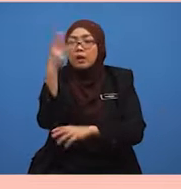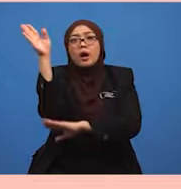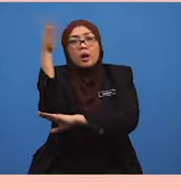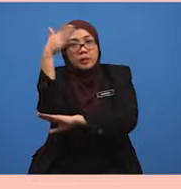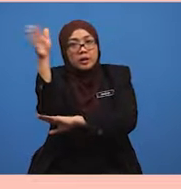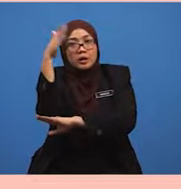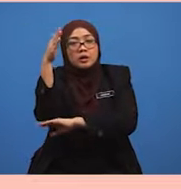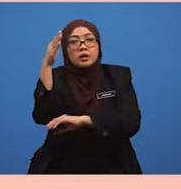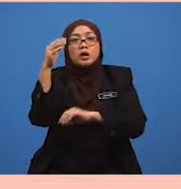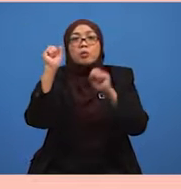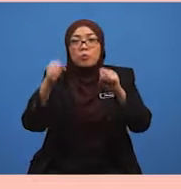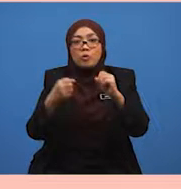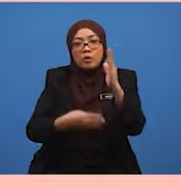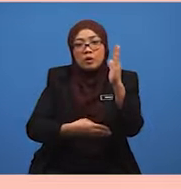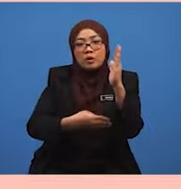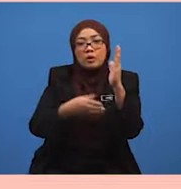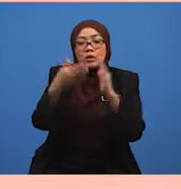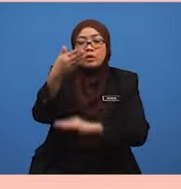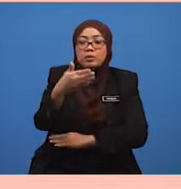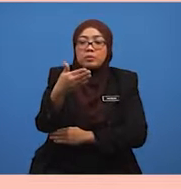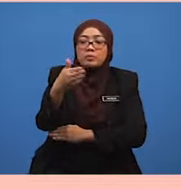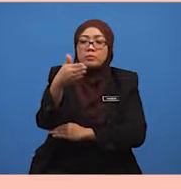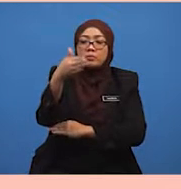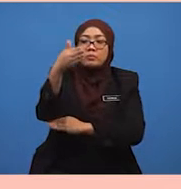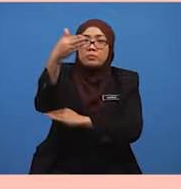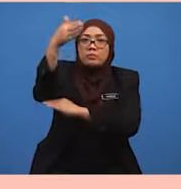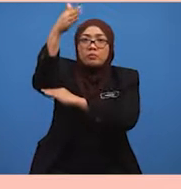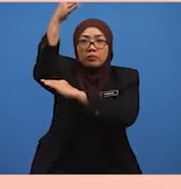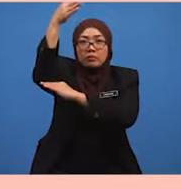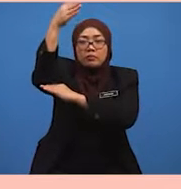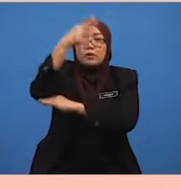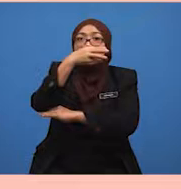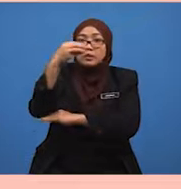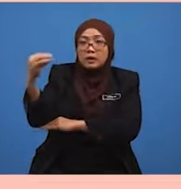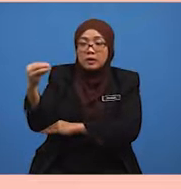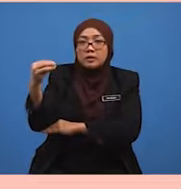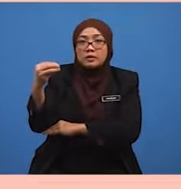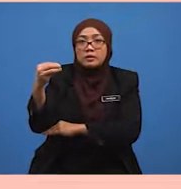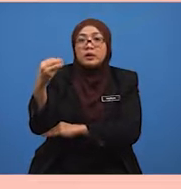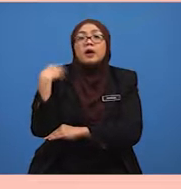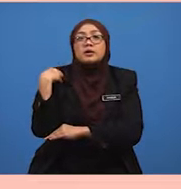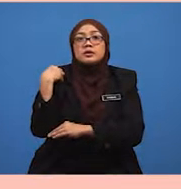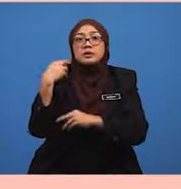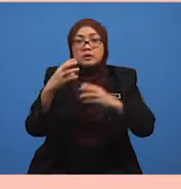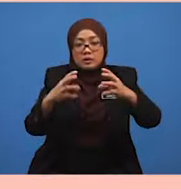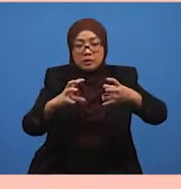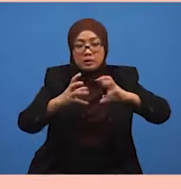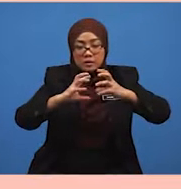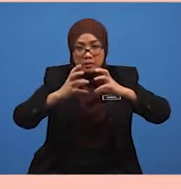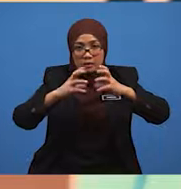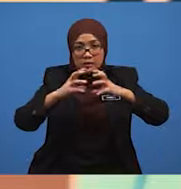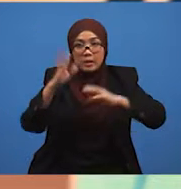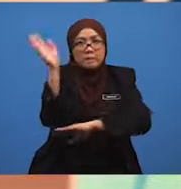pagi setiap hari Isnin. Dengan adanya takal, bendera itu dapat dinaikkan dengan